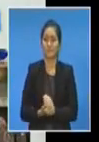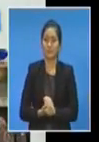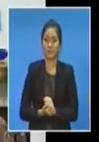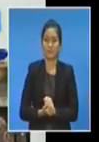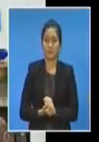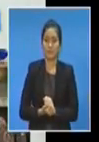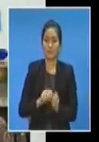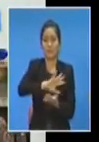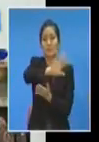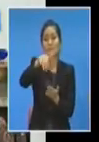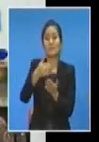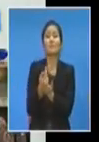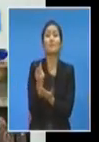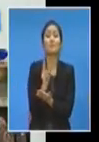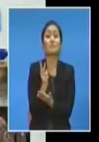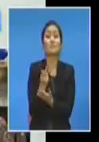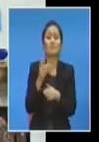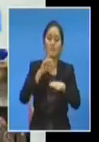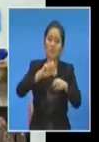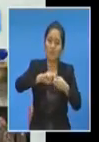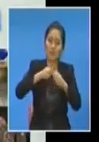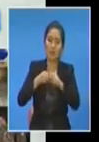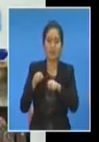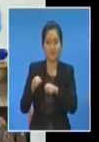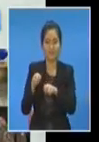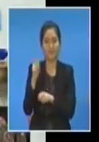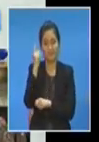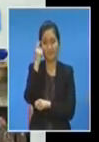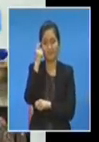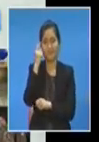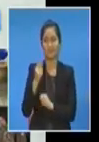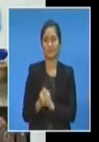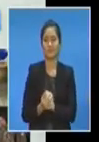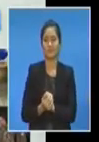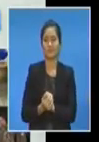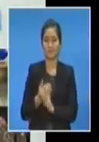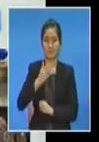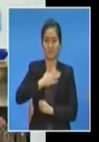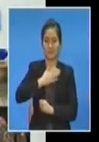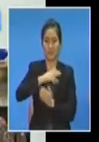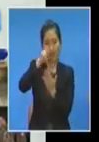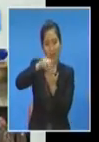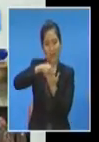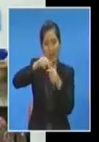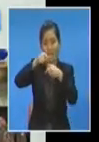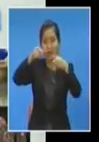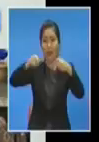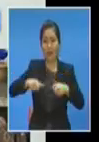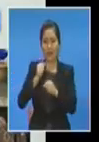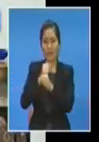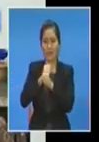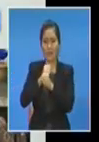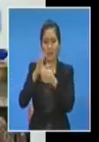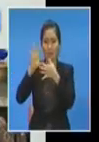ภัยเหล่านี้เนี่ยเราป้องกันได้ครับผมอ่านในรายงานแผนการปฏิรู